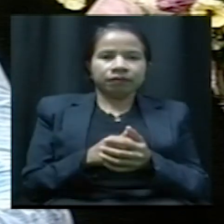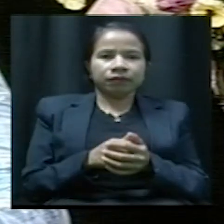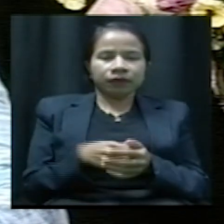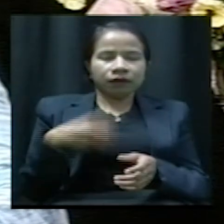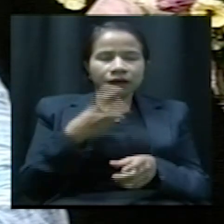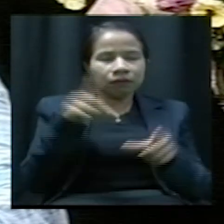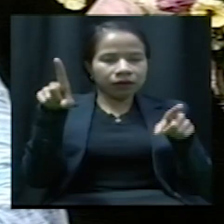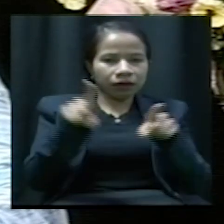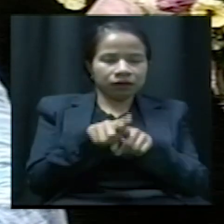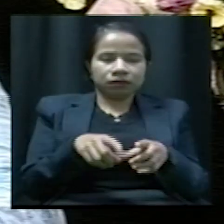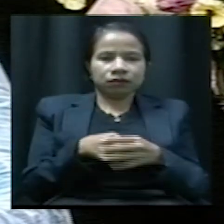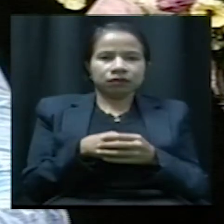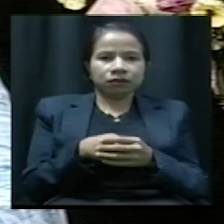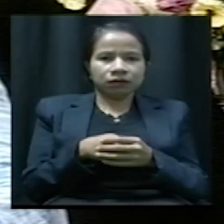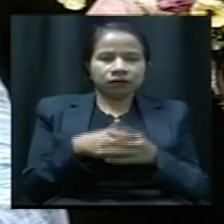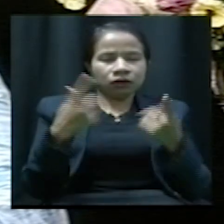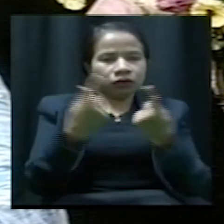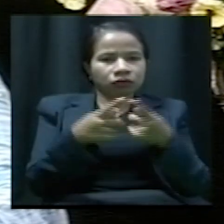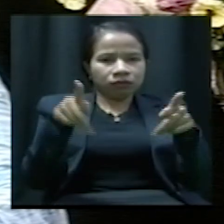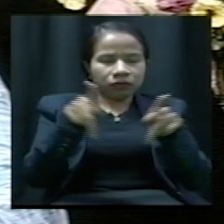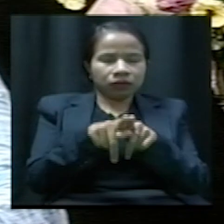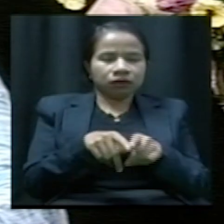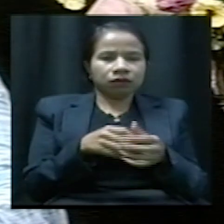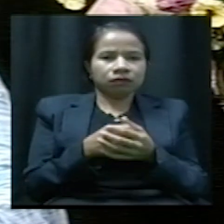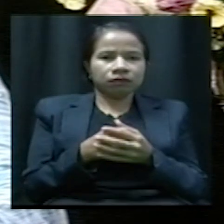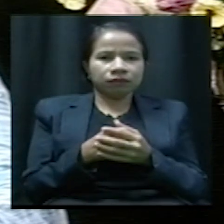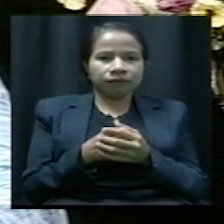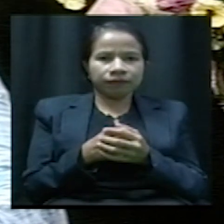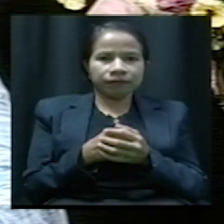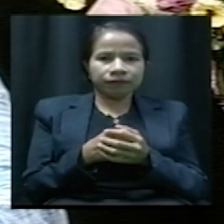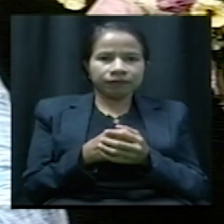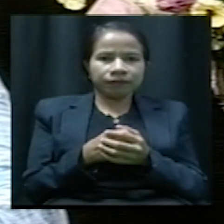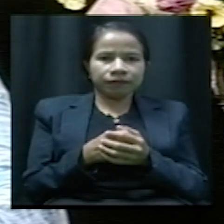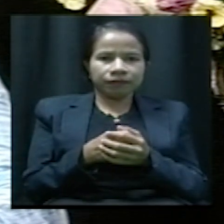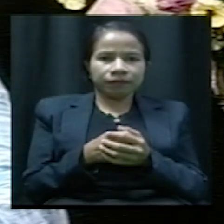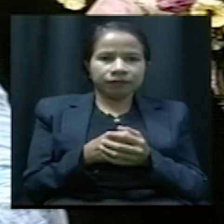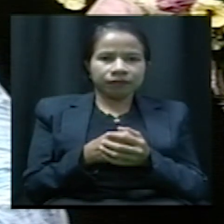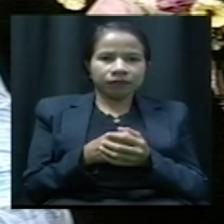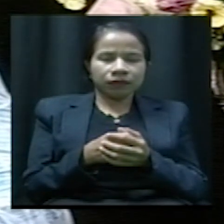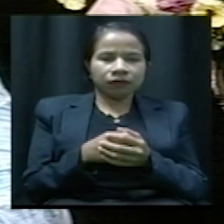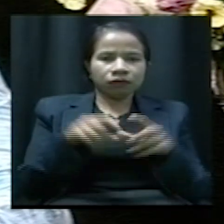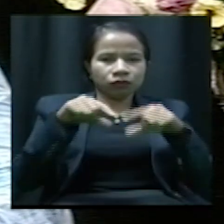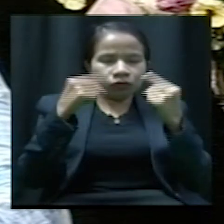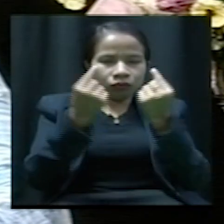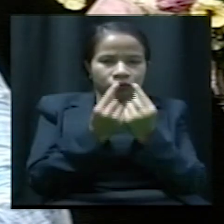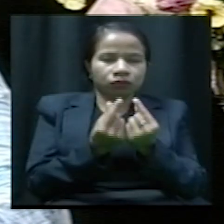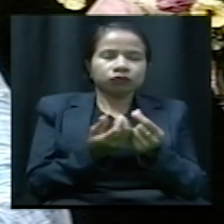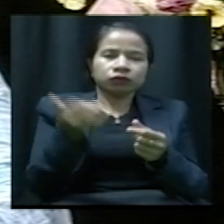jadi ami asang ba kompanyi ami interview Heineken Pax groups